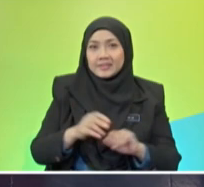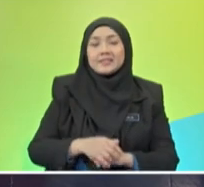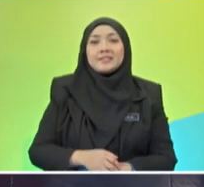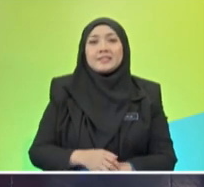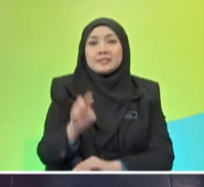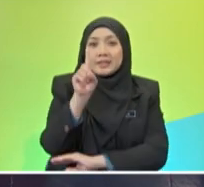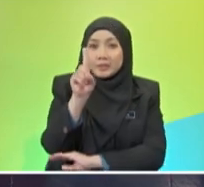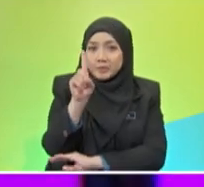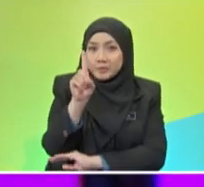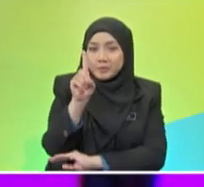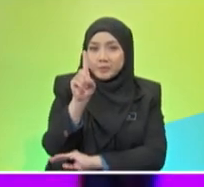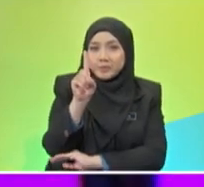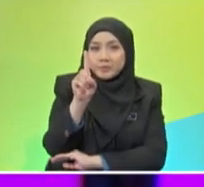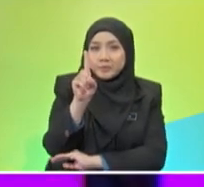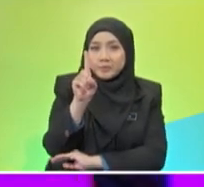Satu,